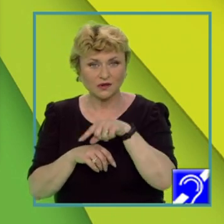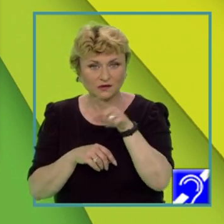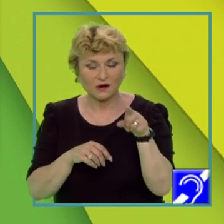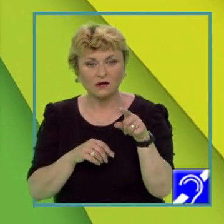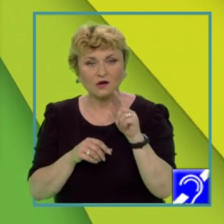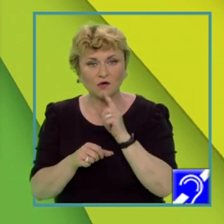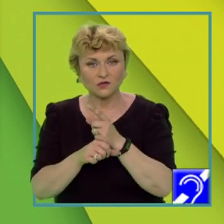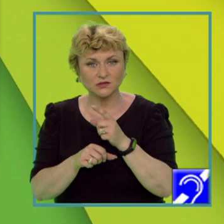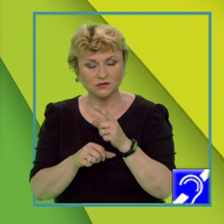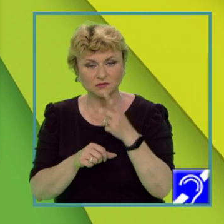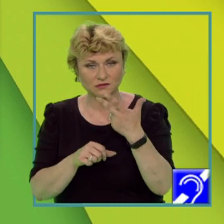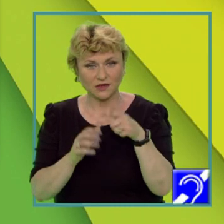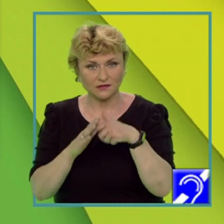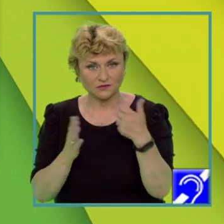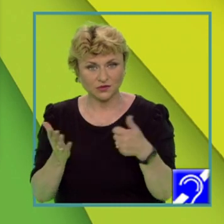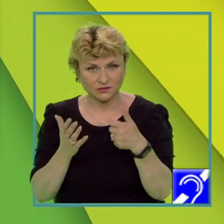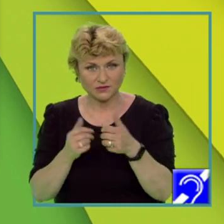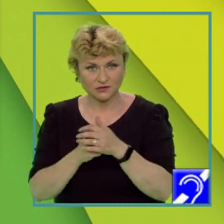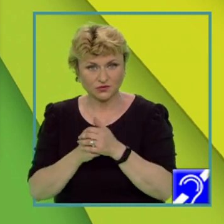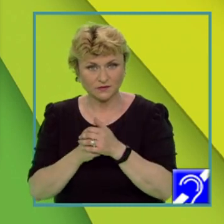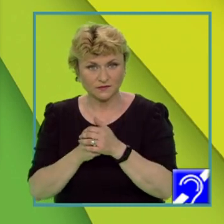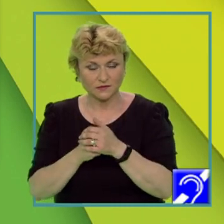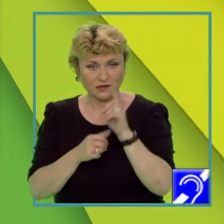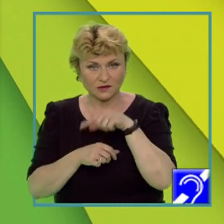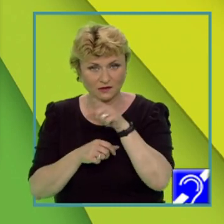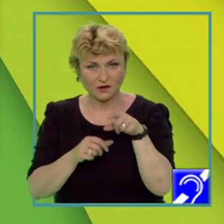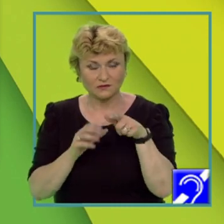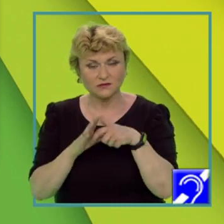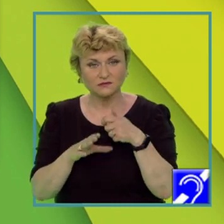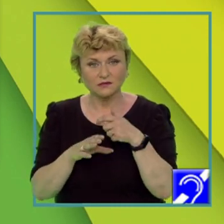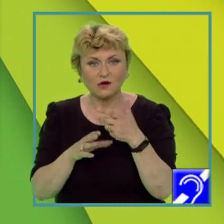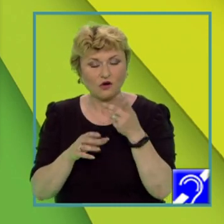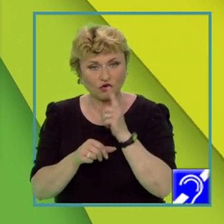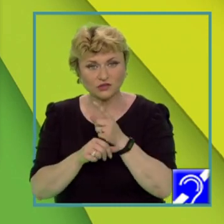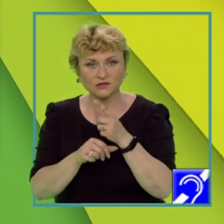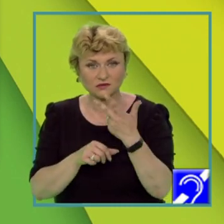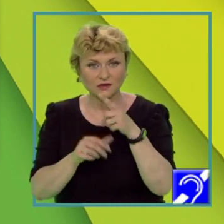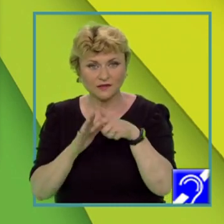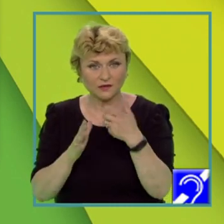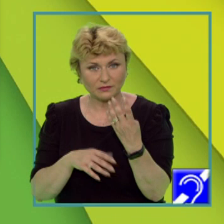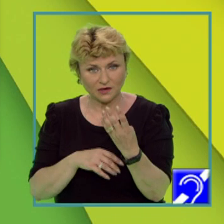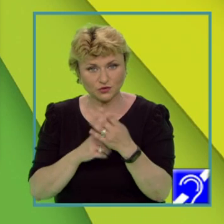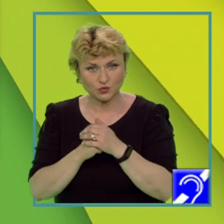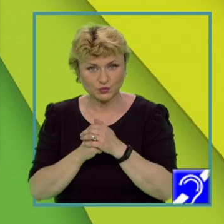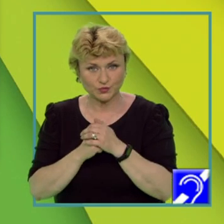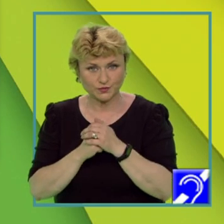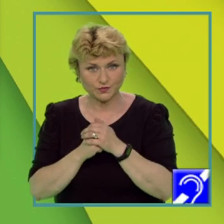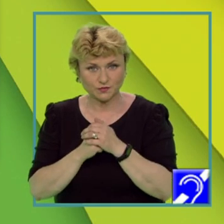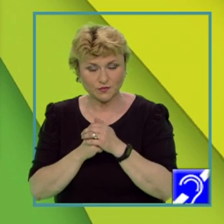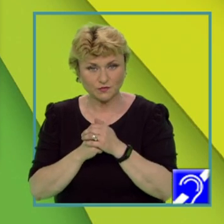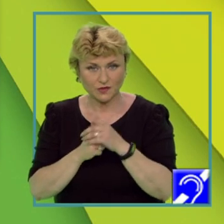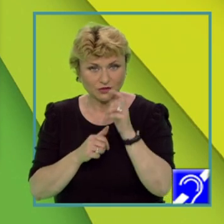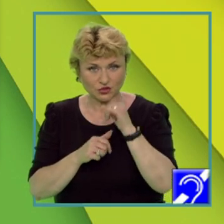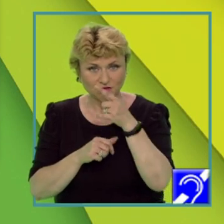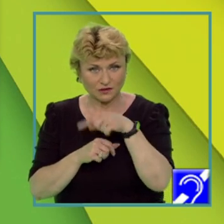3 din 16 Deci numerele radical de ordin 3 din 4 logaritm în bază 3 din 9 și